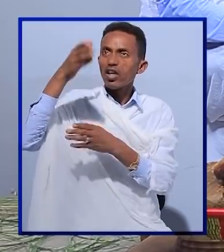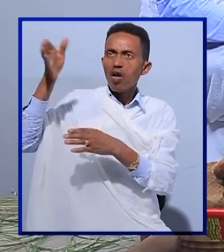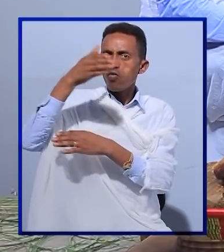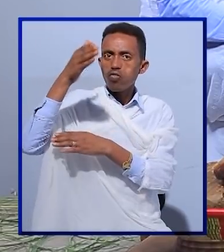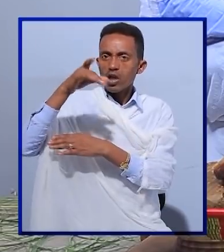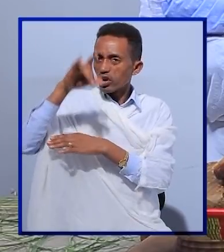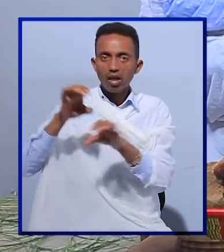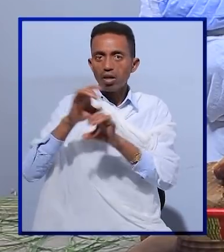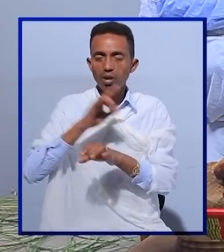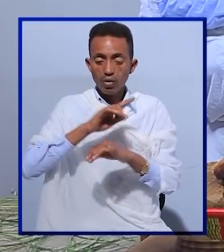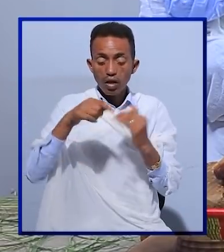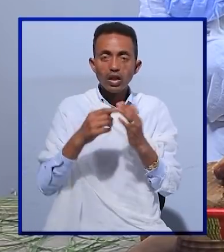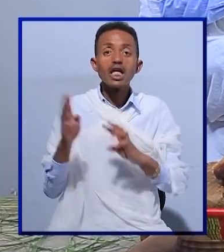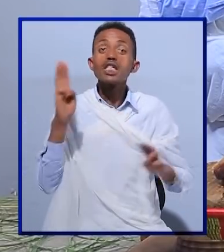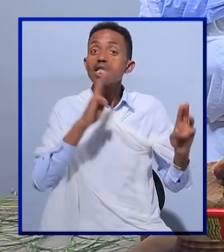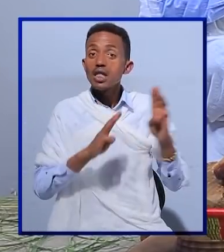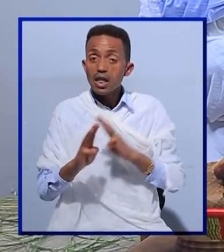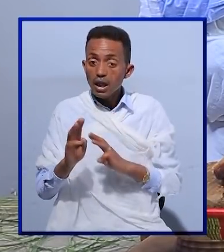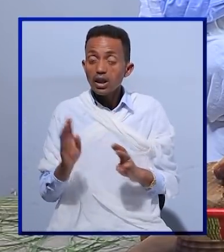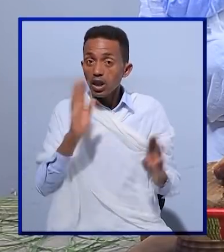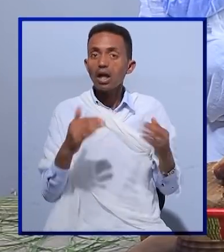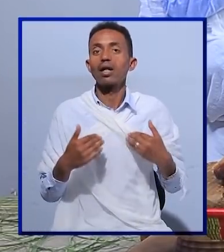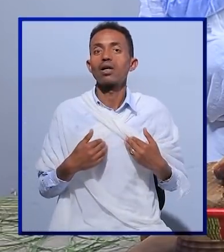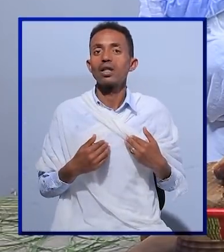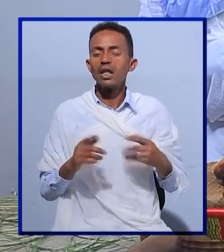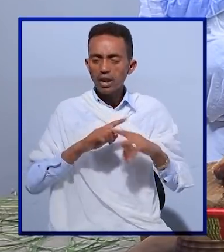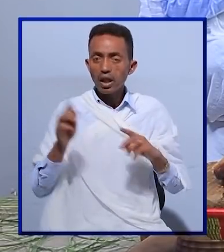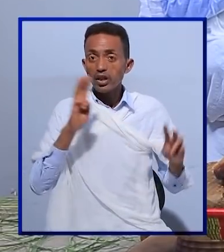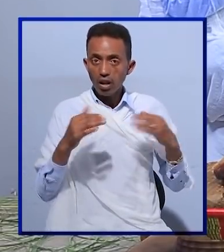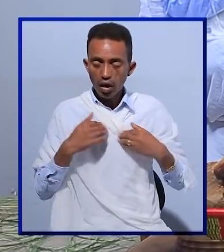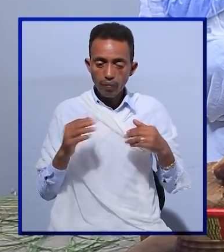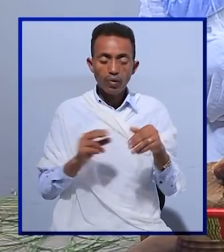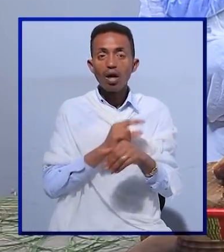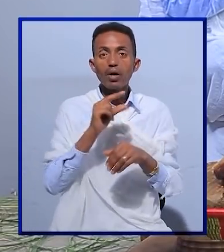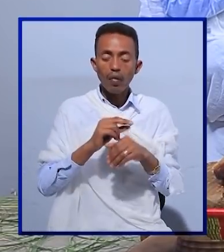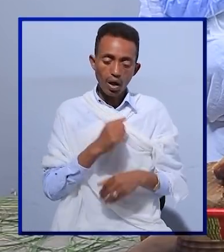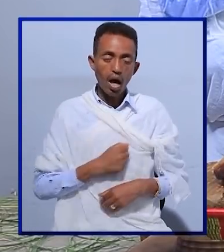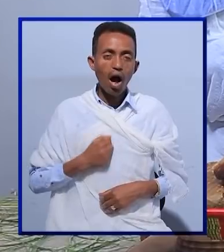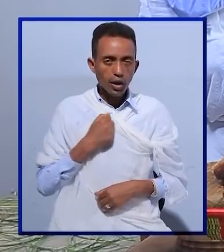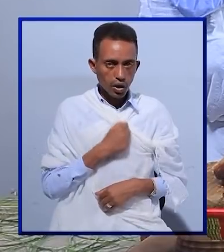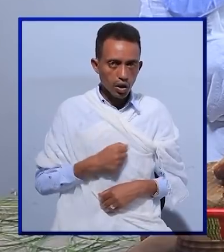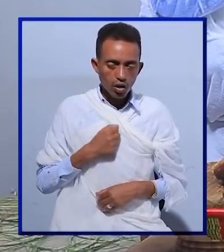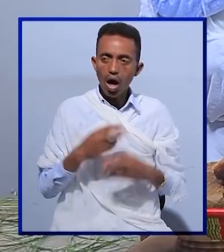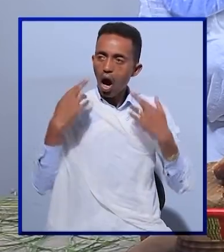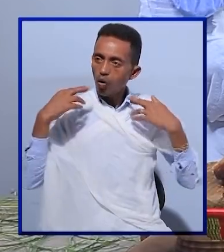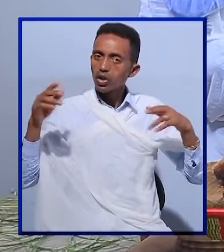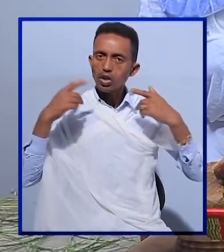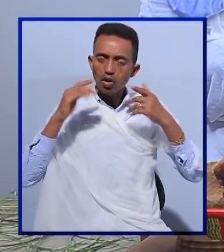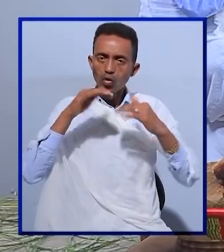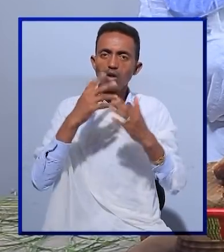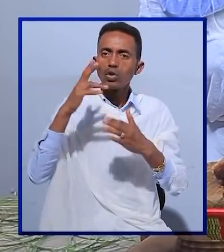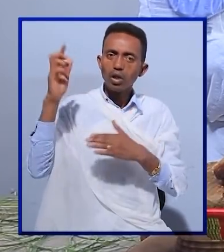ትሰቅላለች። ባንድራ አታወርድም፣ ዝቅ አታደርግም። ችግር ከሌለ በስተቀር የተለየ ችግር ሲኖር ብሔራዊ